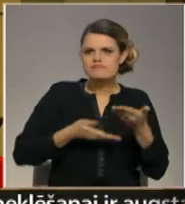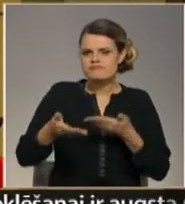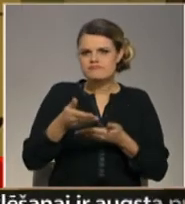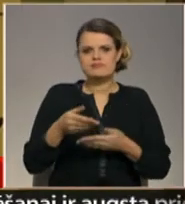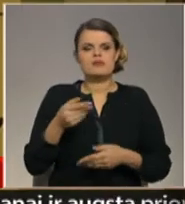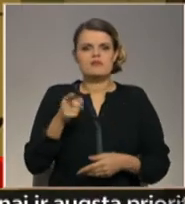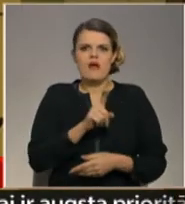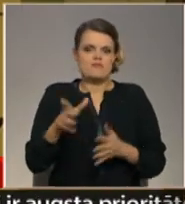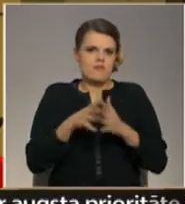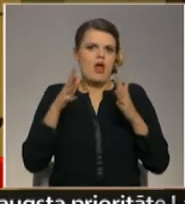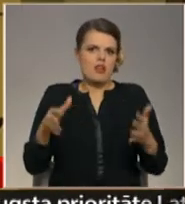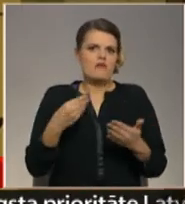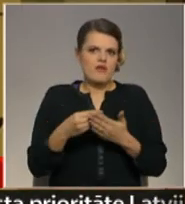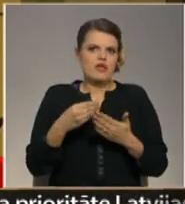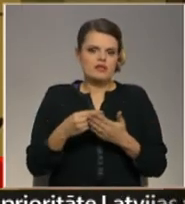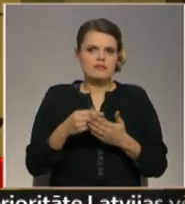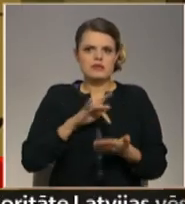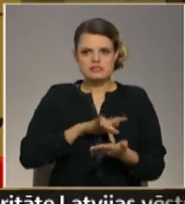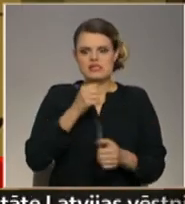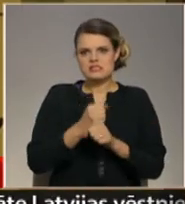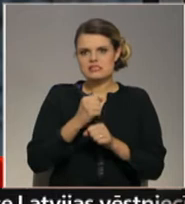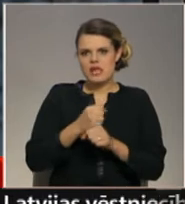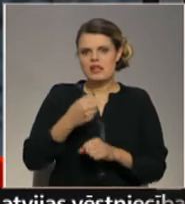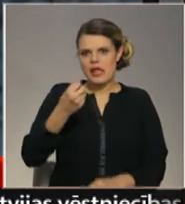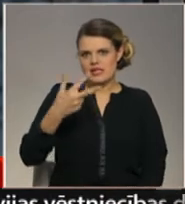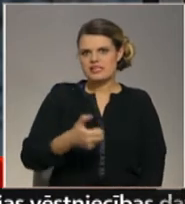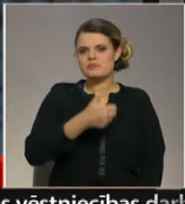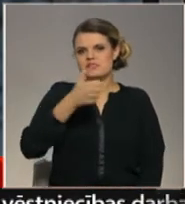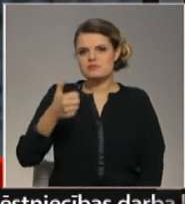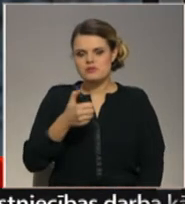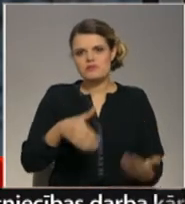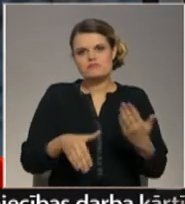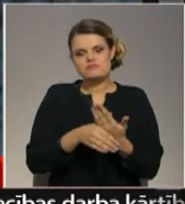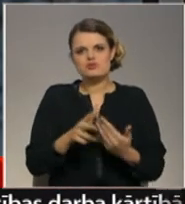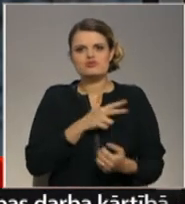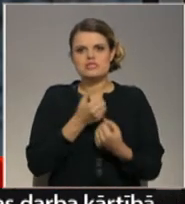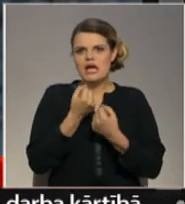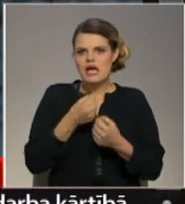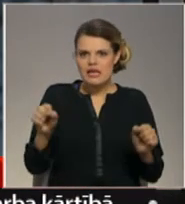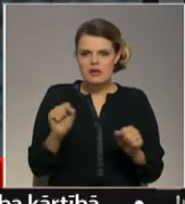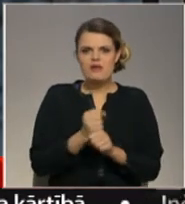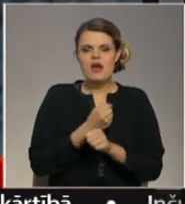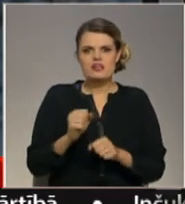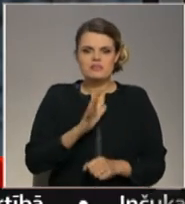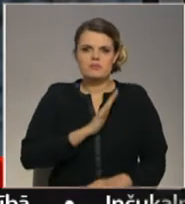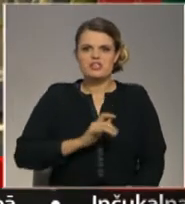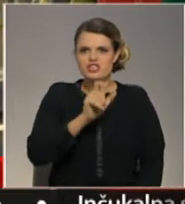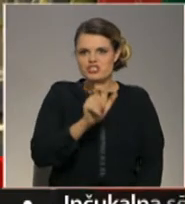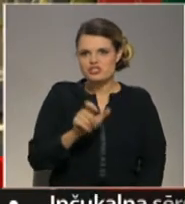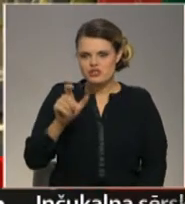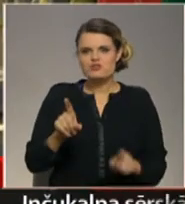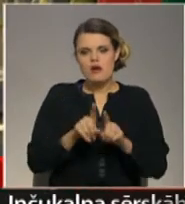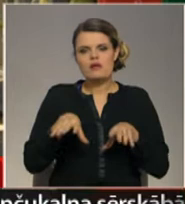sauc par lielāko vērtību. Centrs darbojas jau 13 gadus, nodrošinot sociālo rehabilitāciju vardarbībā cietušajiem, kā arī